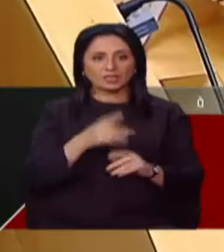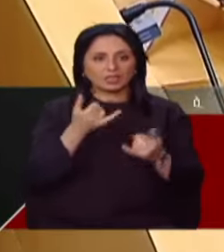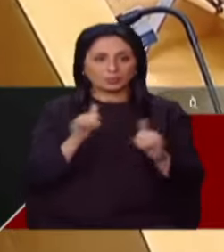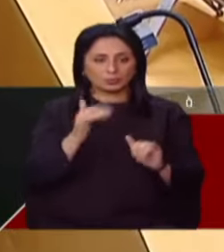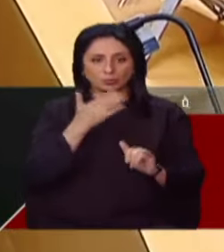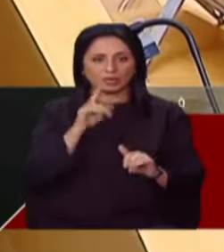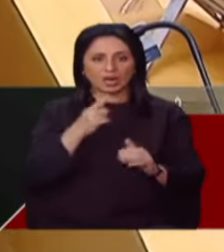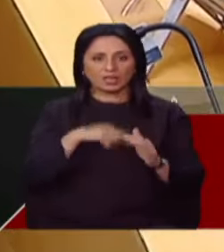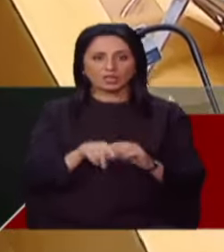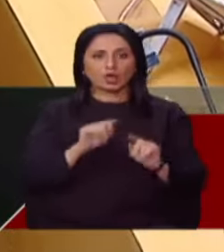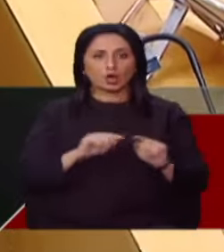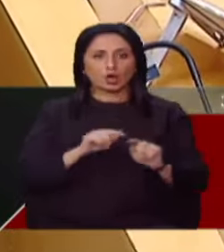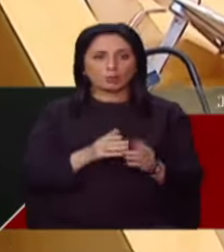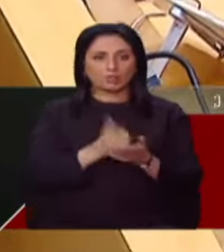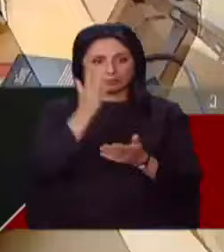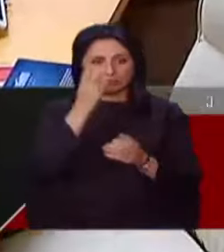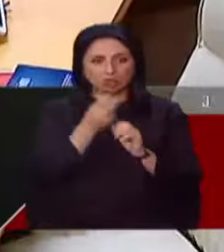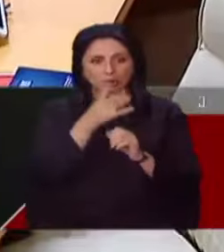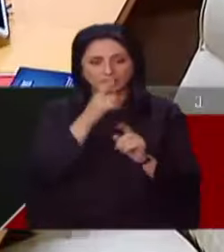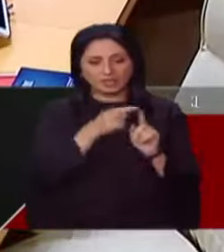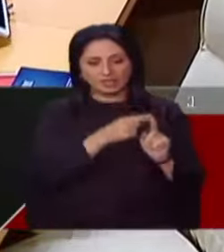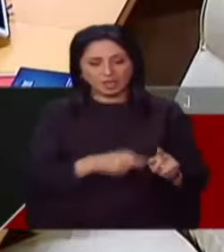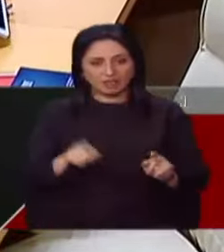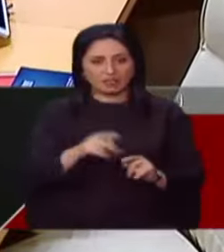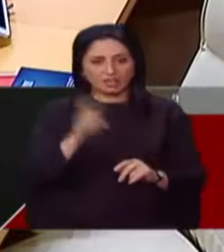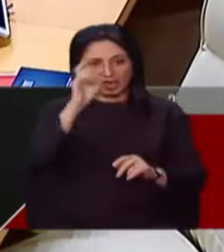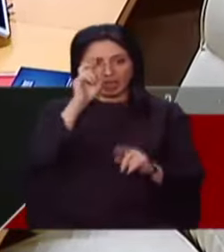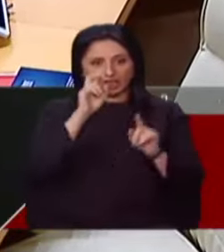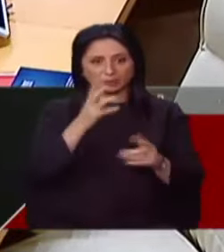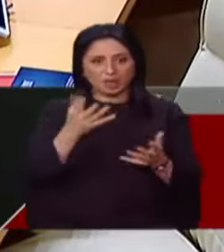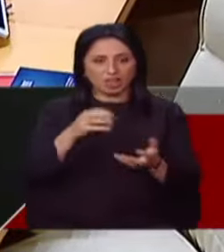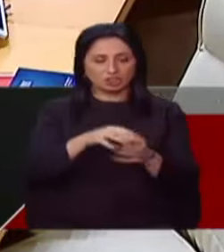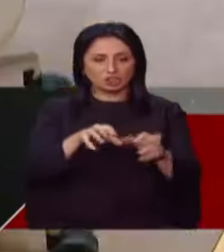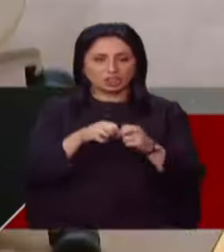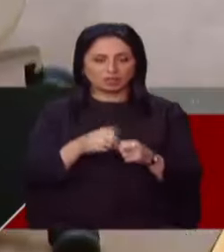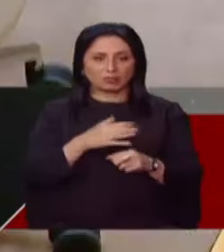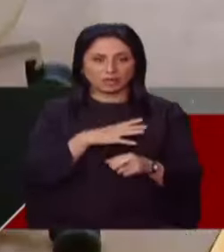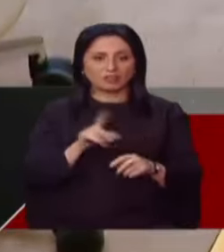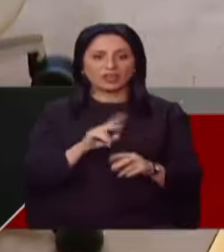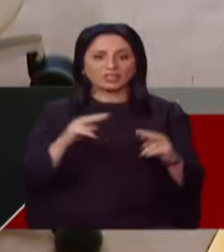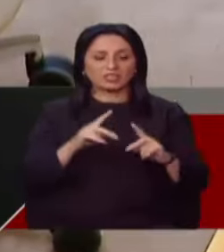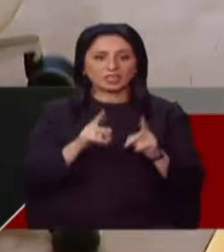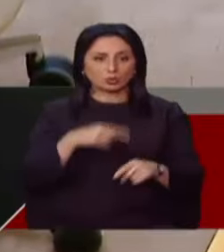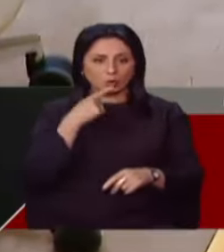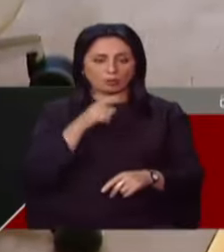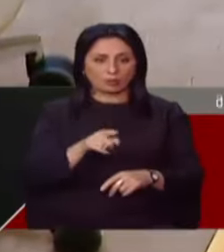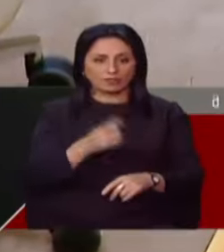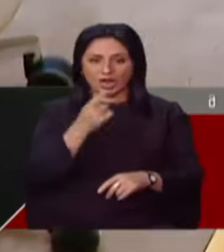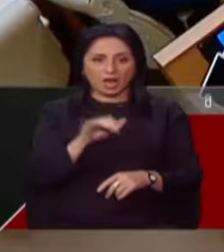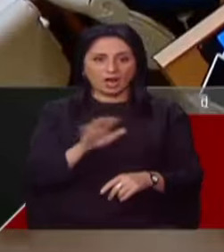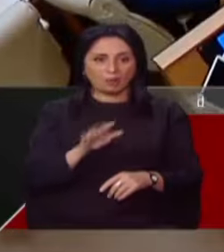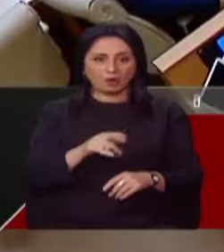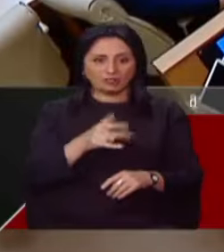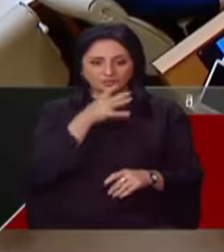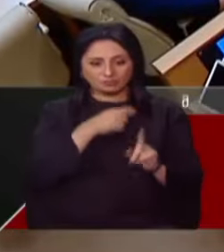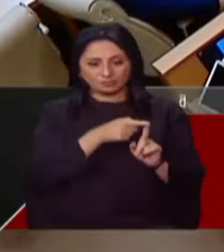გასაკვირი არაა, რადგან ოპოზიციის მიზანი 12 წლის განმავლობაში ხელისუფლების ხელში ჩაგდება იყო. რის დასტურადაც ასახელებენ არა მხოლოდ